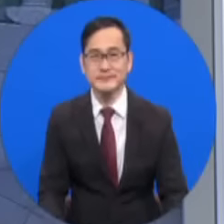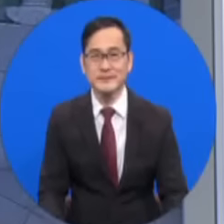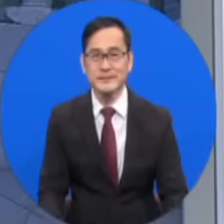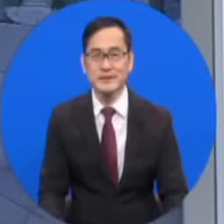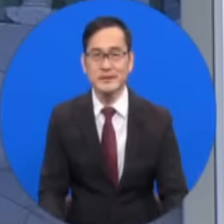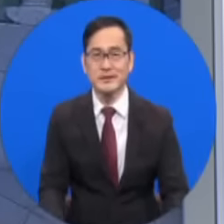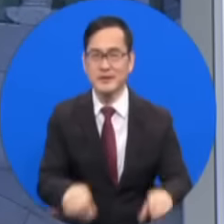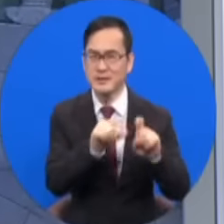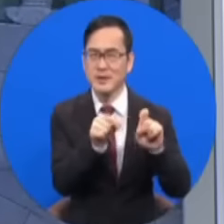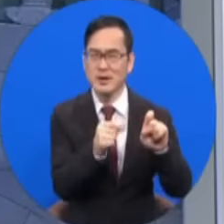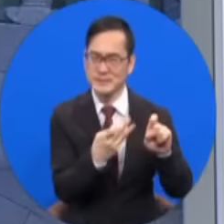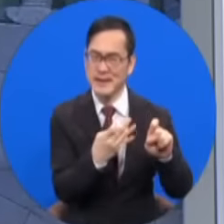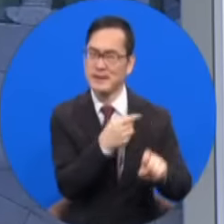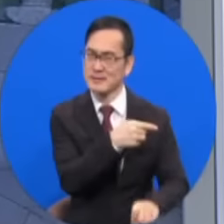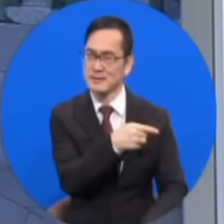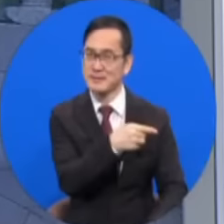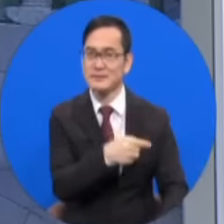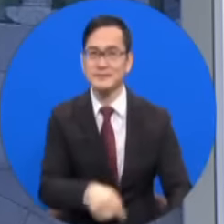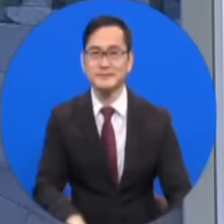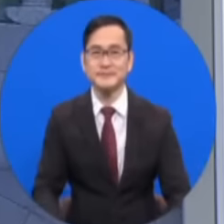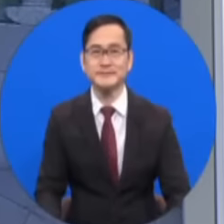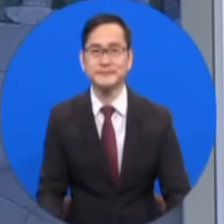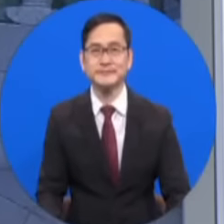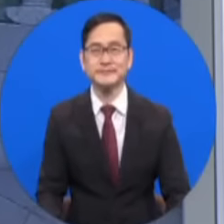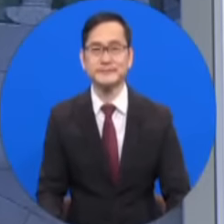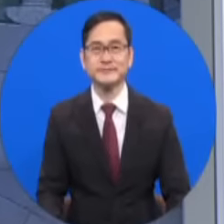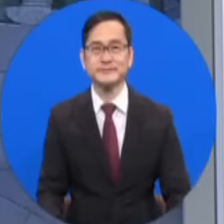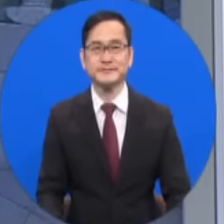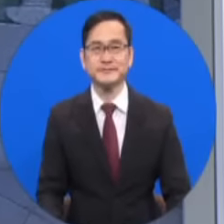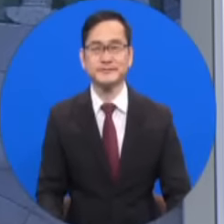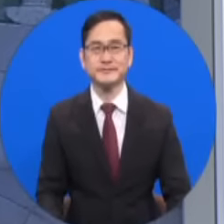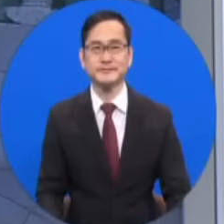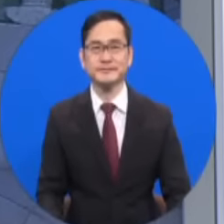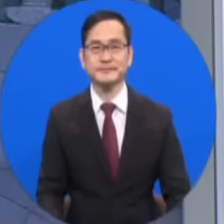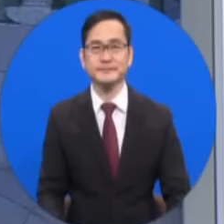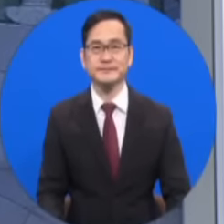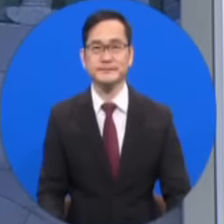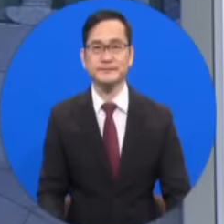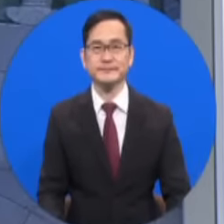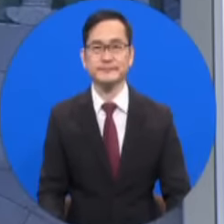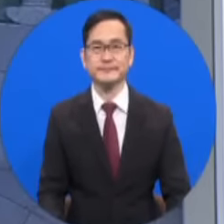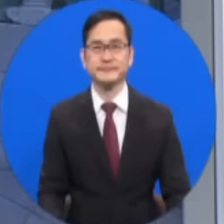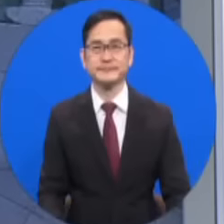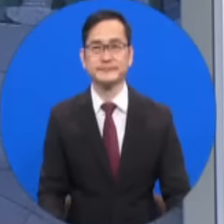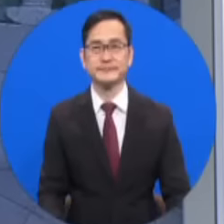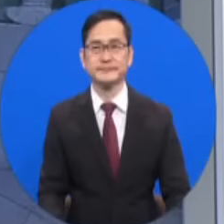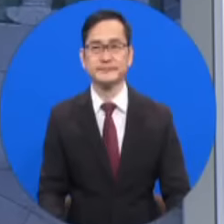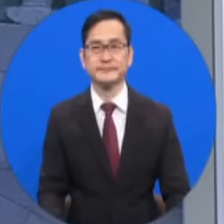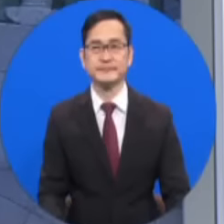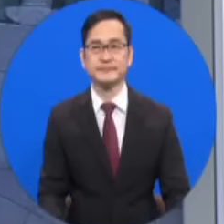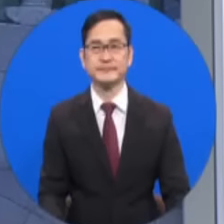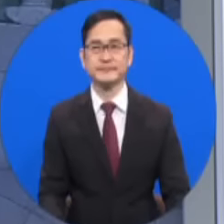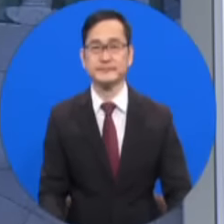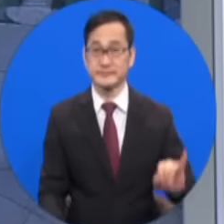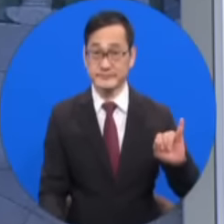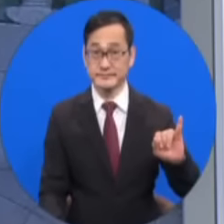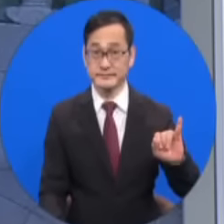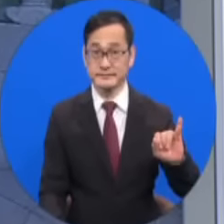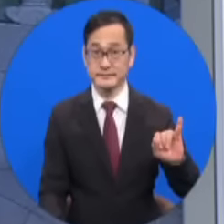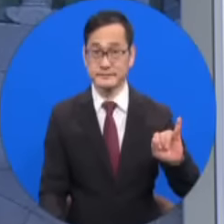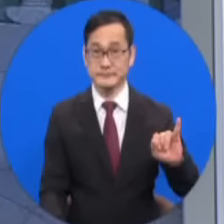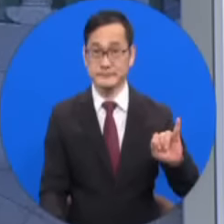14일인가 예정이 되 있습니다 자 마지막 김혜경 씨의 재판 때 들어가면서 많은 질문을 받았었죠